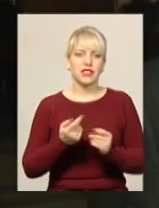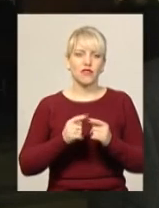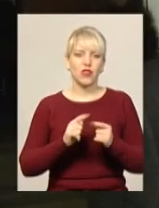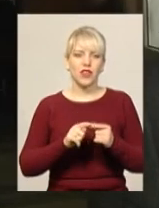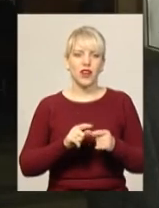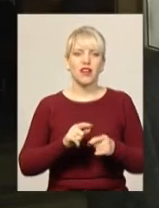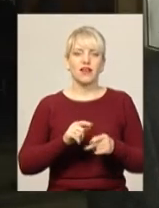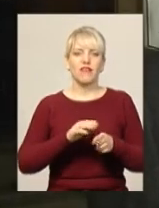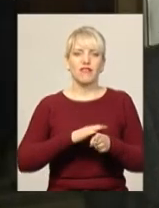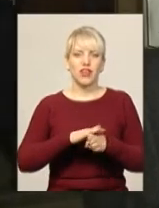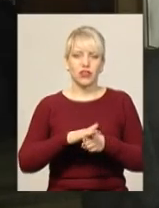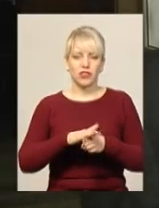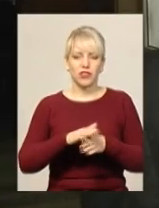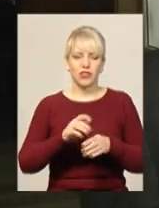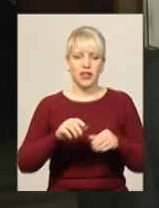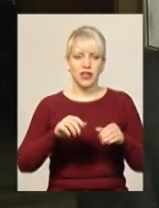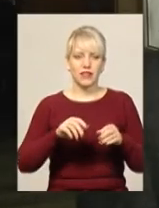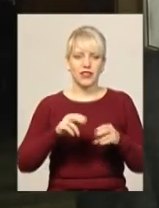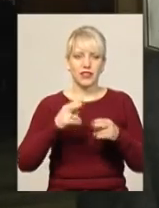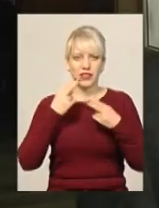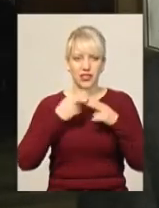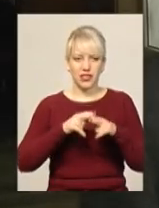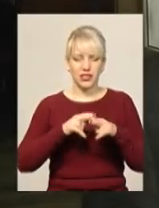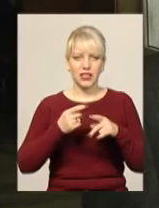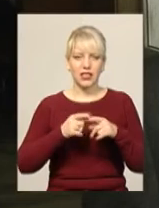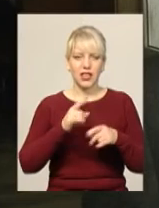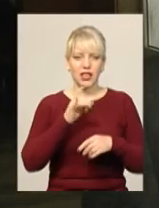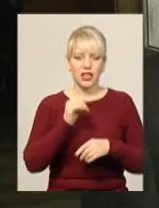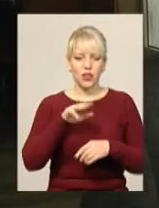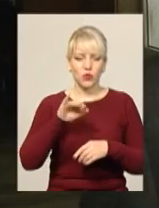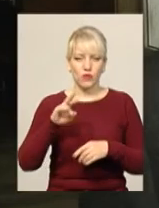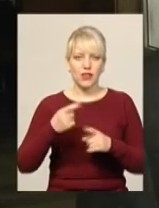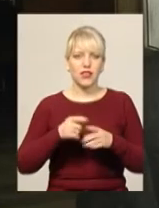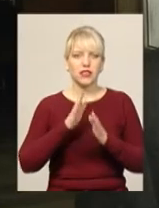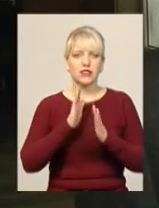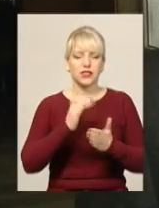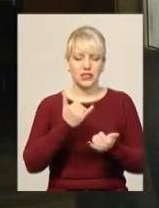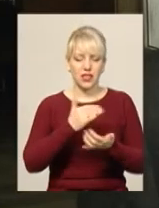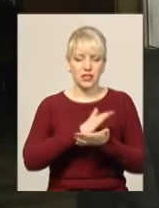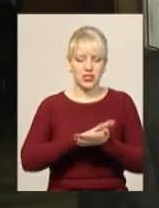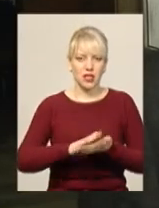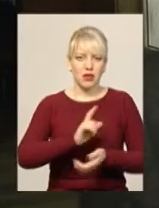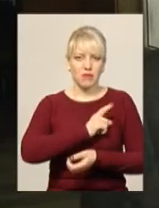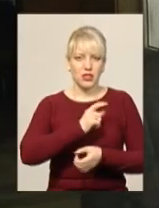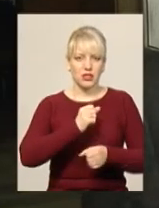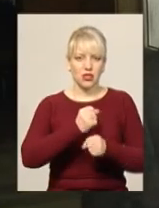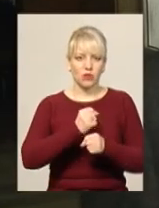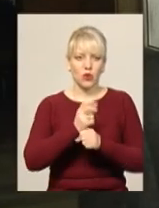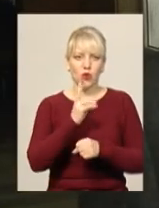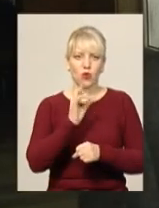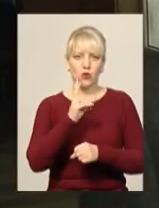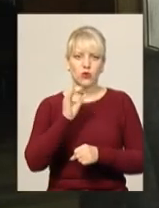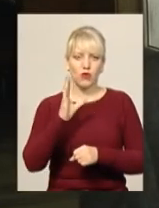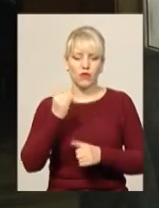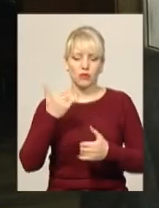ретування. Зараз така техніка тільки використовується косівськими майстрами. І тепер ми можемо поспорити з Косовом, в кого